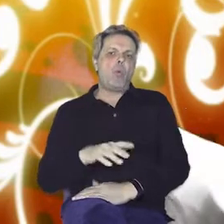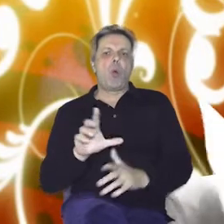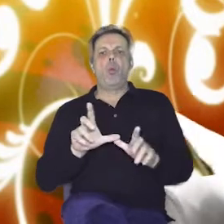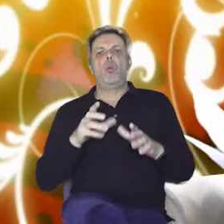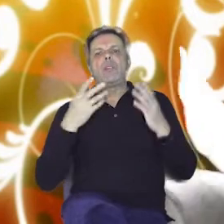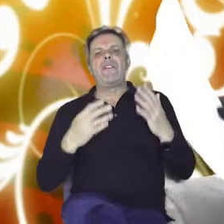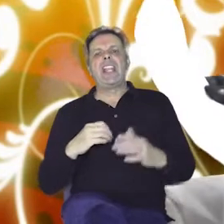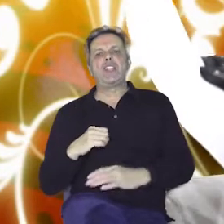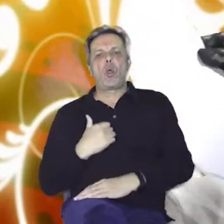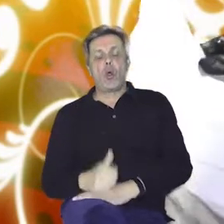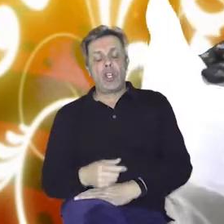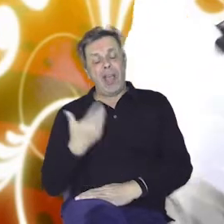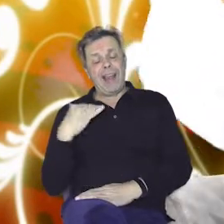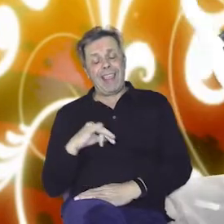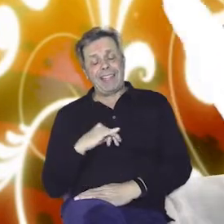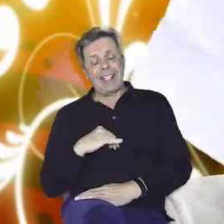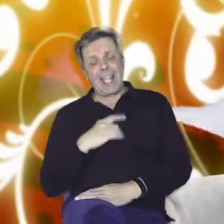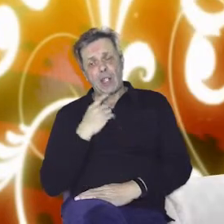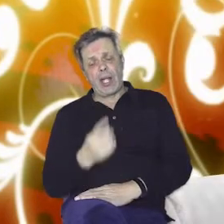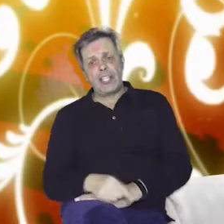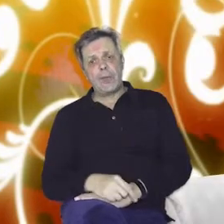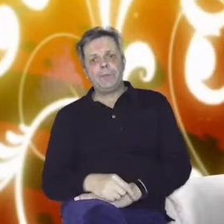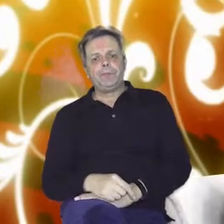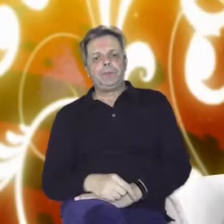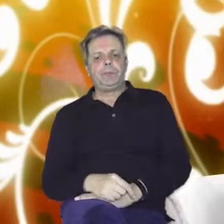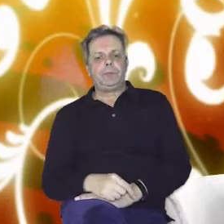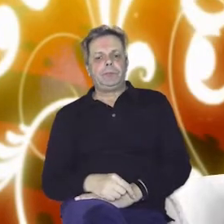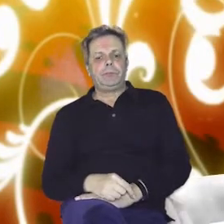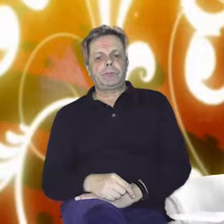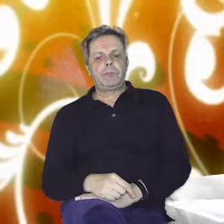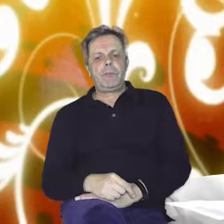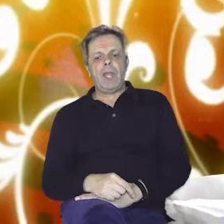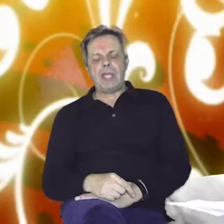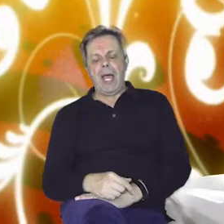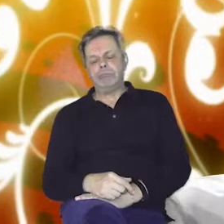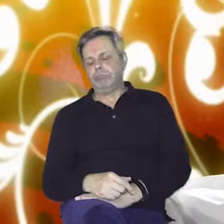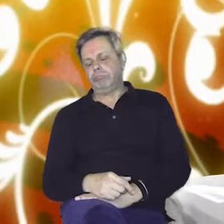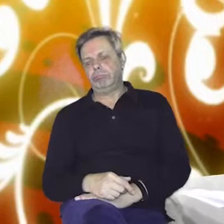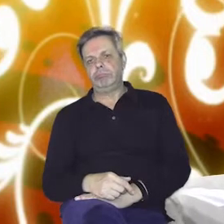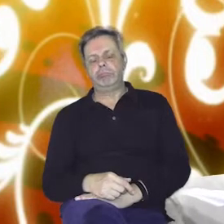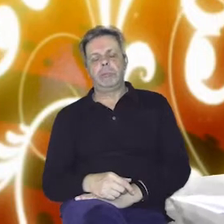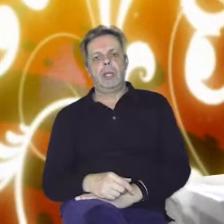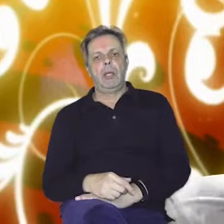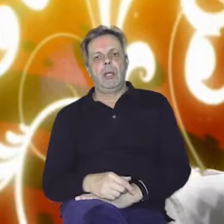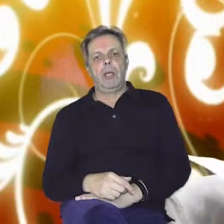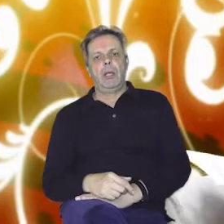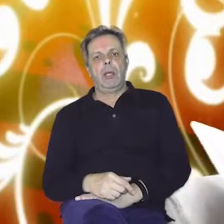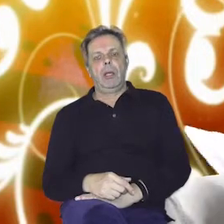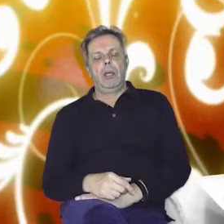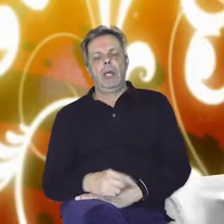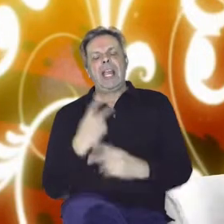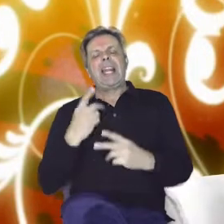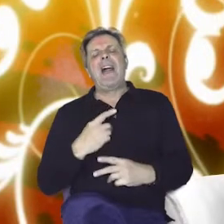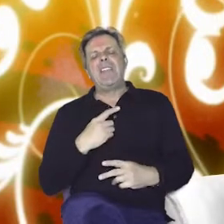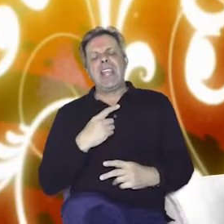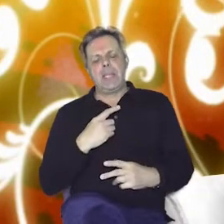je vrlo interesantno kazati nešto, da on kroz tu svoju priču glavni lik kaže da bi on jako